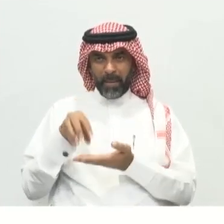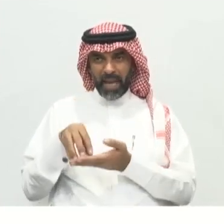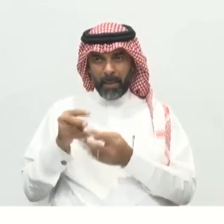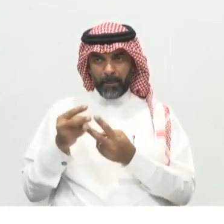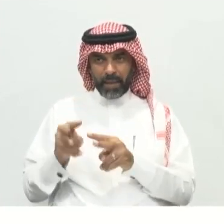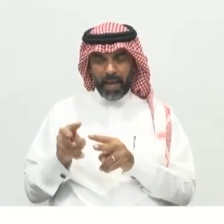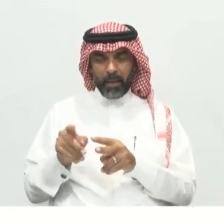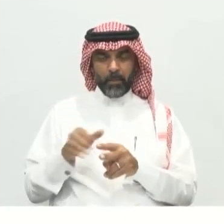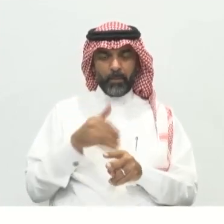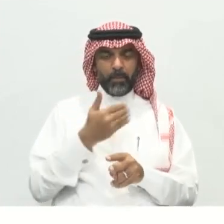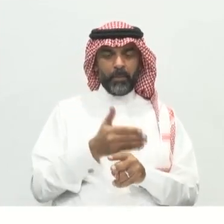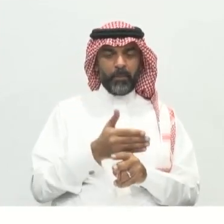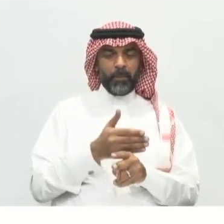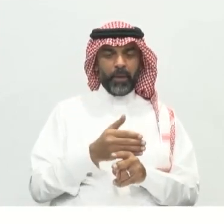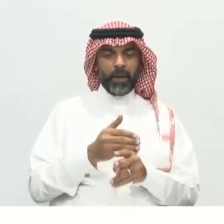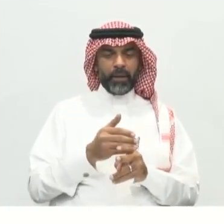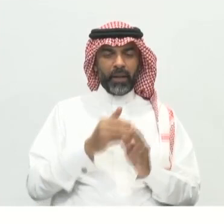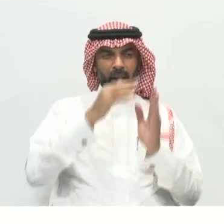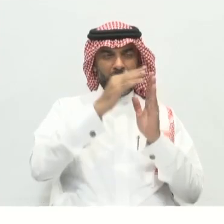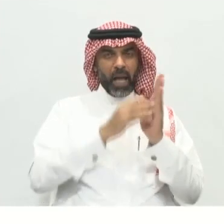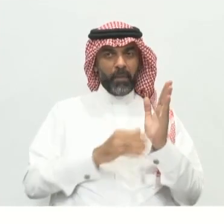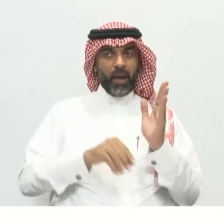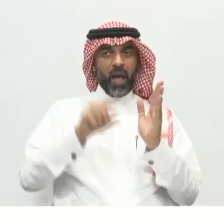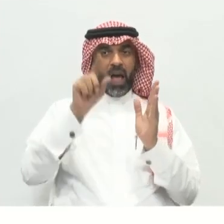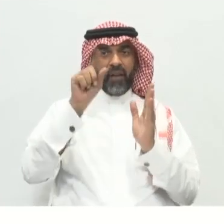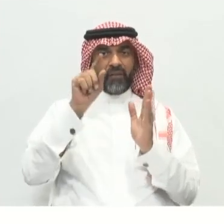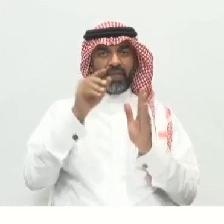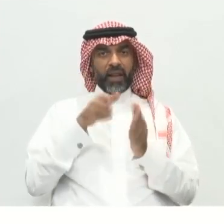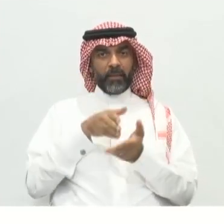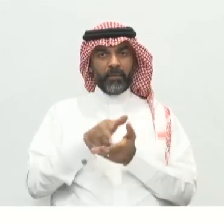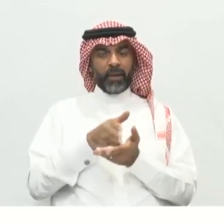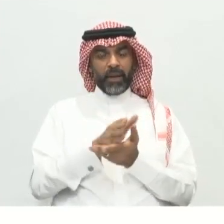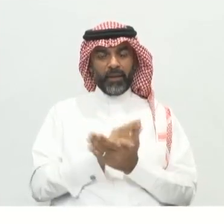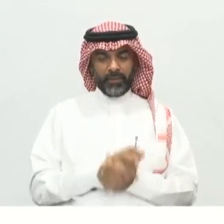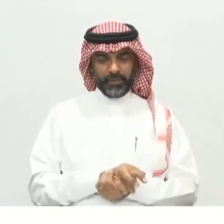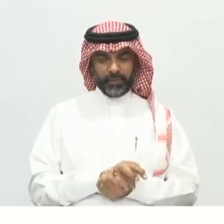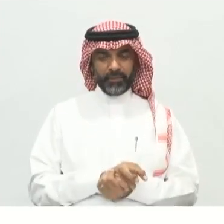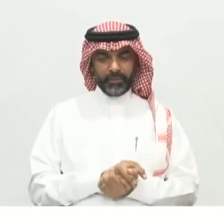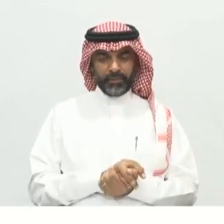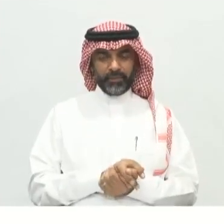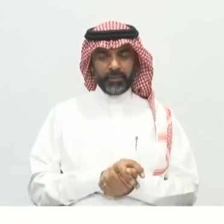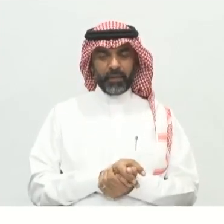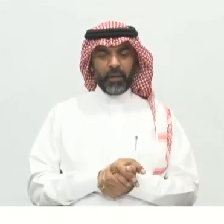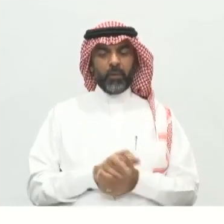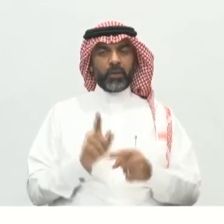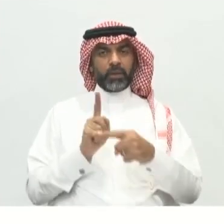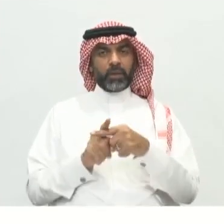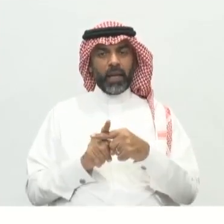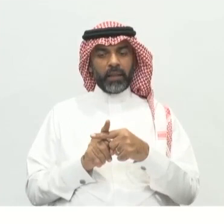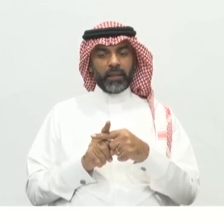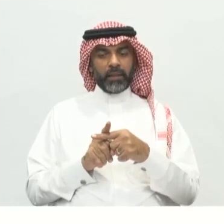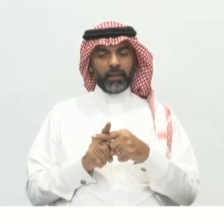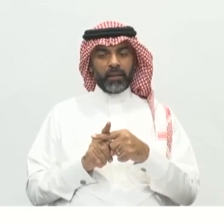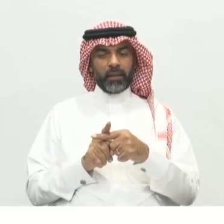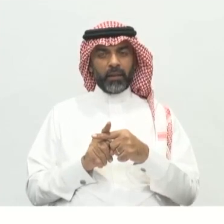بعدين القائمه الموجوده بالبيست روت او المسار الافضل على حسب عدد المواقع المدرجه في نسخه المشكله وبالاخير